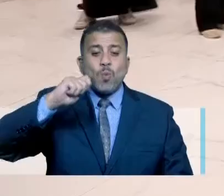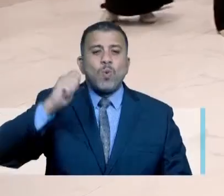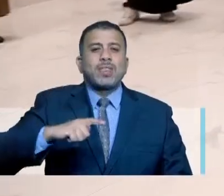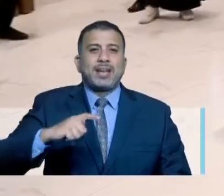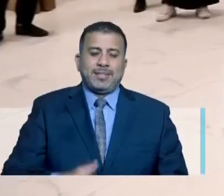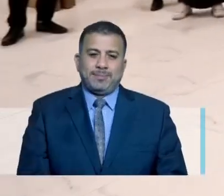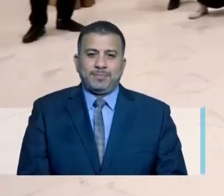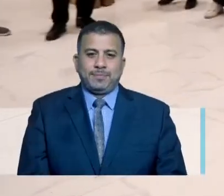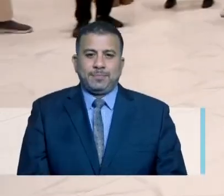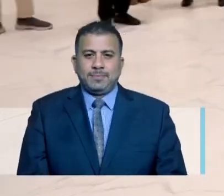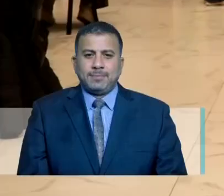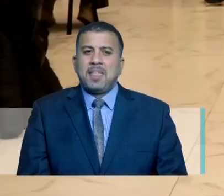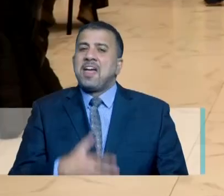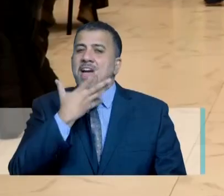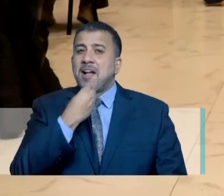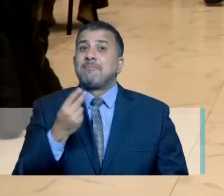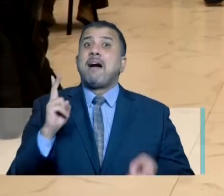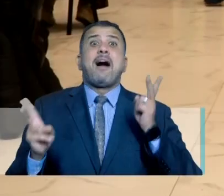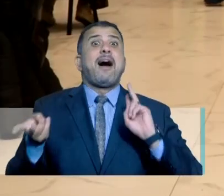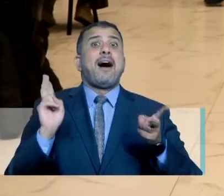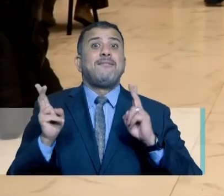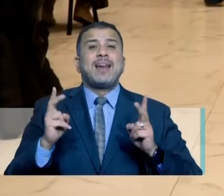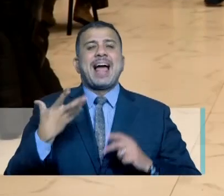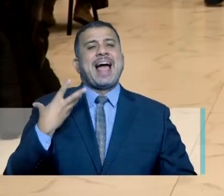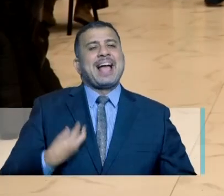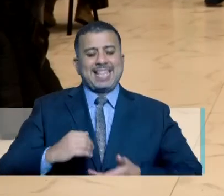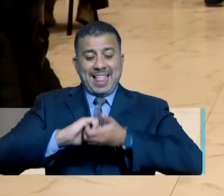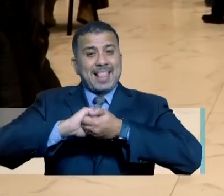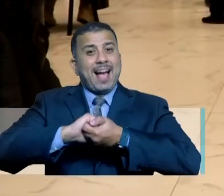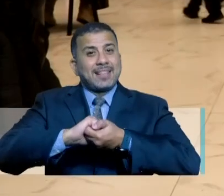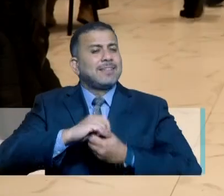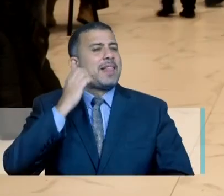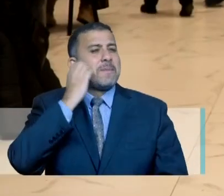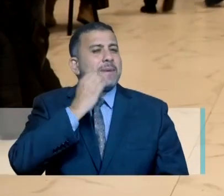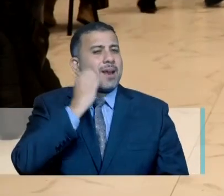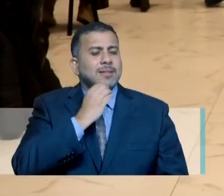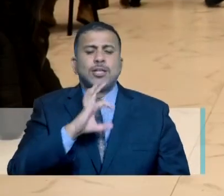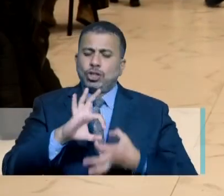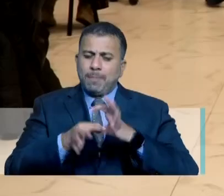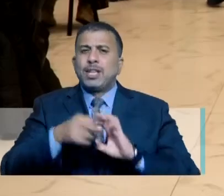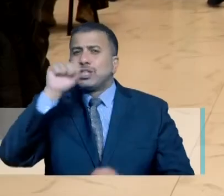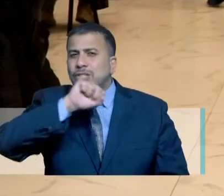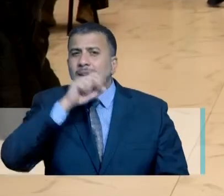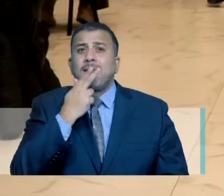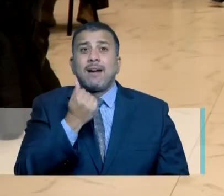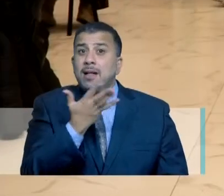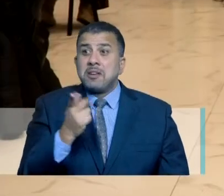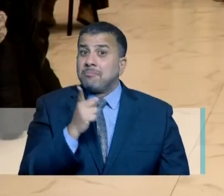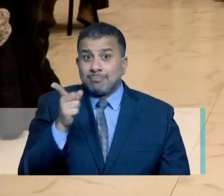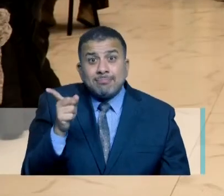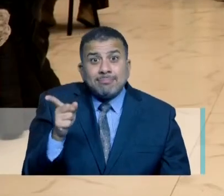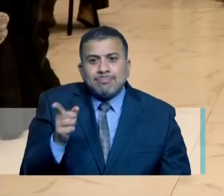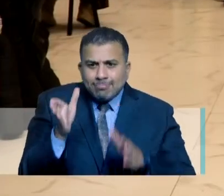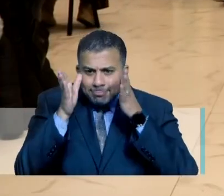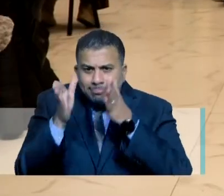الوطني بهذه الاجواء الاحتفاليه بعيد الاتحاد لدوله الامارات تؤكد جمعيه الشارقه الخيريه انها مثلما